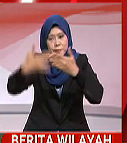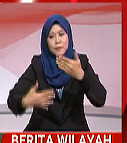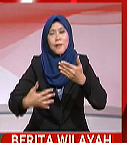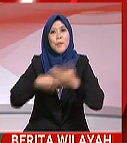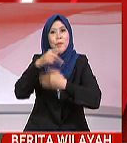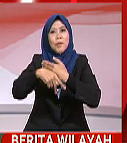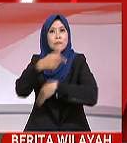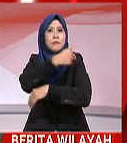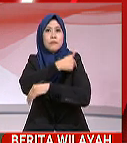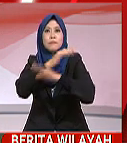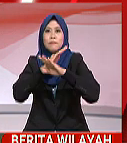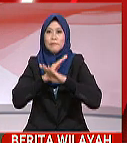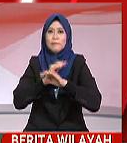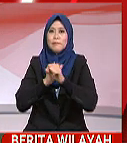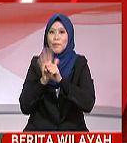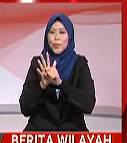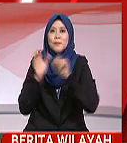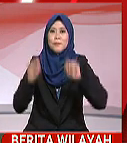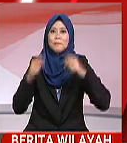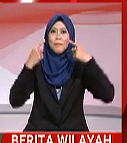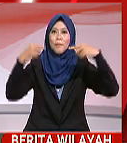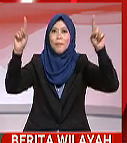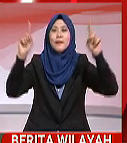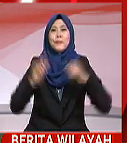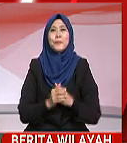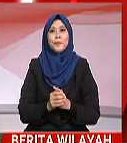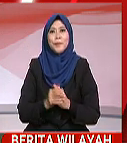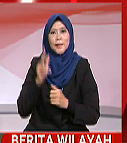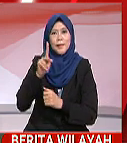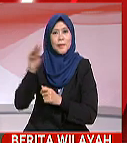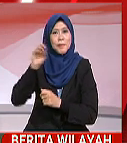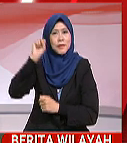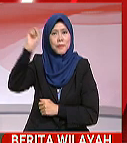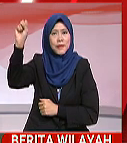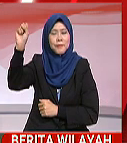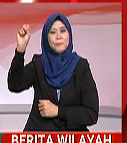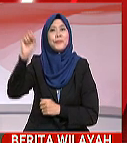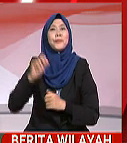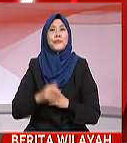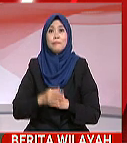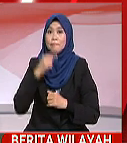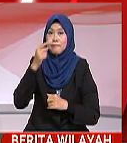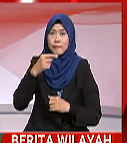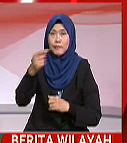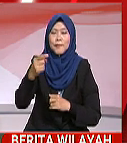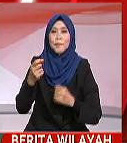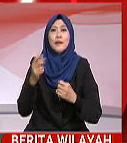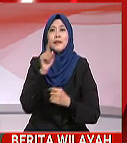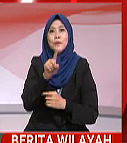program imunisasi COVID-19 berjaya. Ketua Menteri Sabah, Datuk Seri Panglima Haji Jin Nor berkata